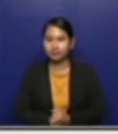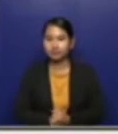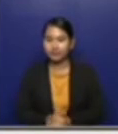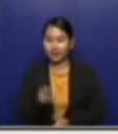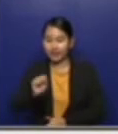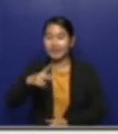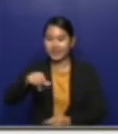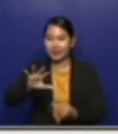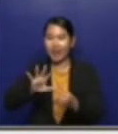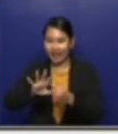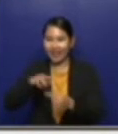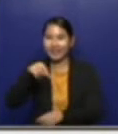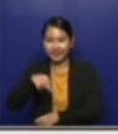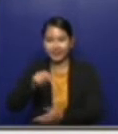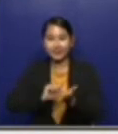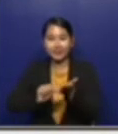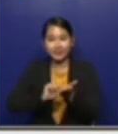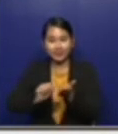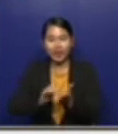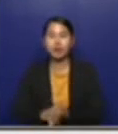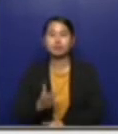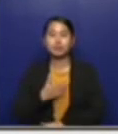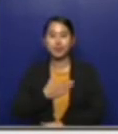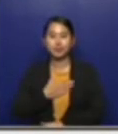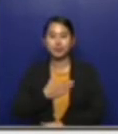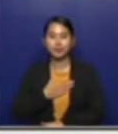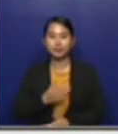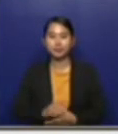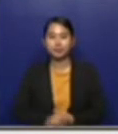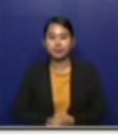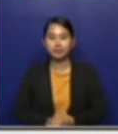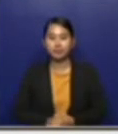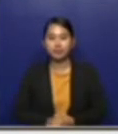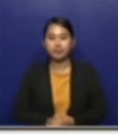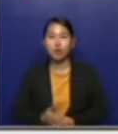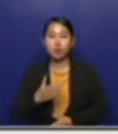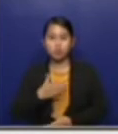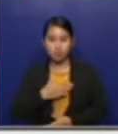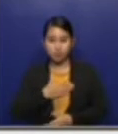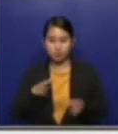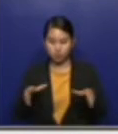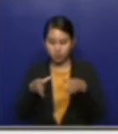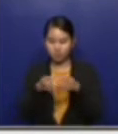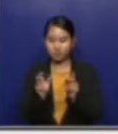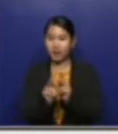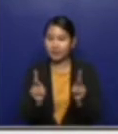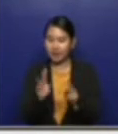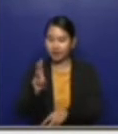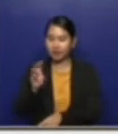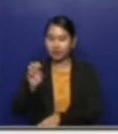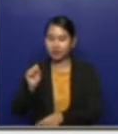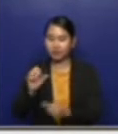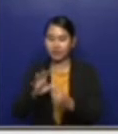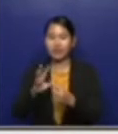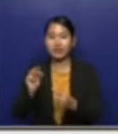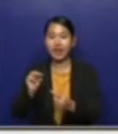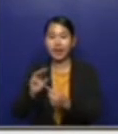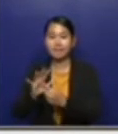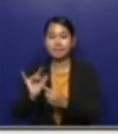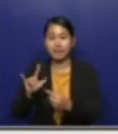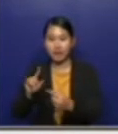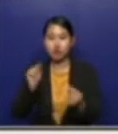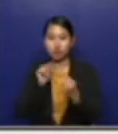แหละแก้ผมนี่แหละผมตัวนี้เป็นการมาธิการวิสามัญศึกษาแก้ไขรัฐธรรมนูญนะท่านประธ